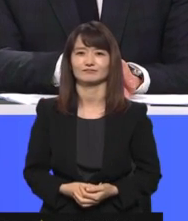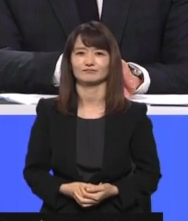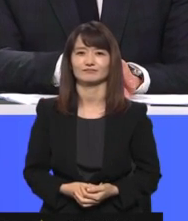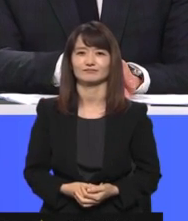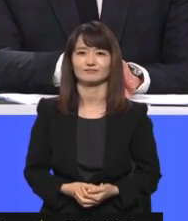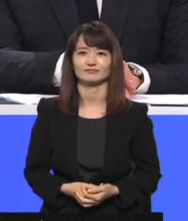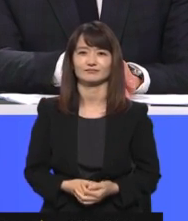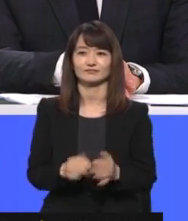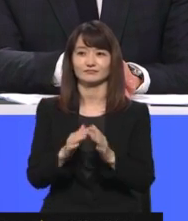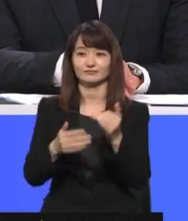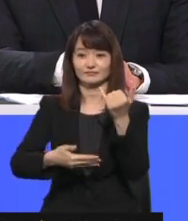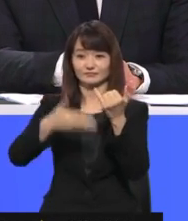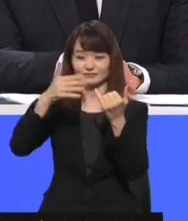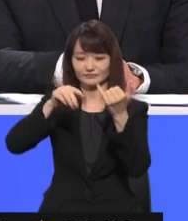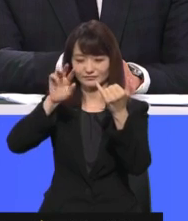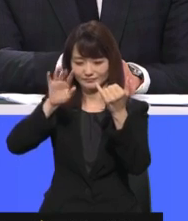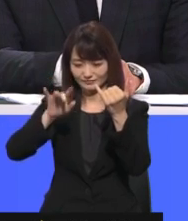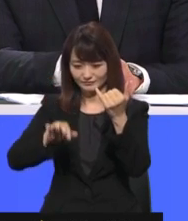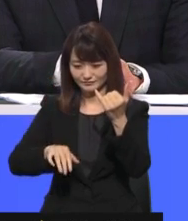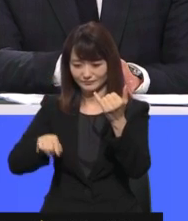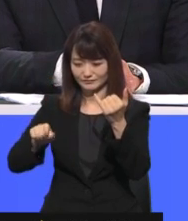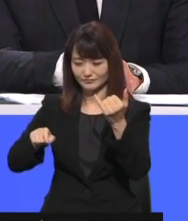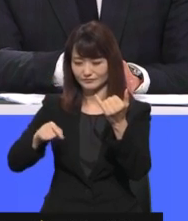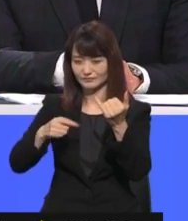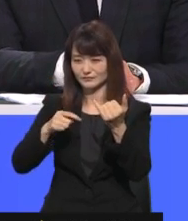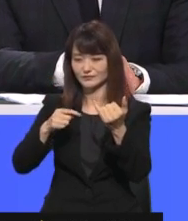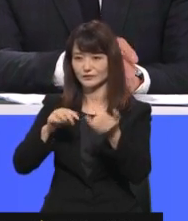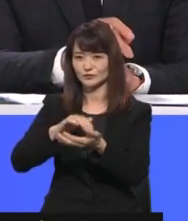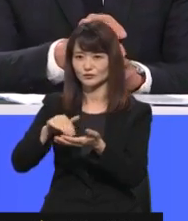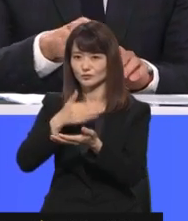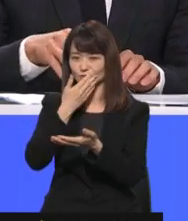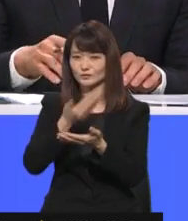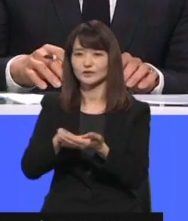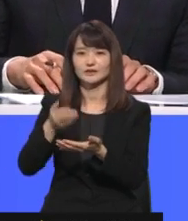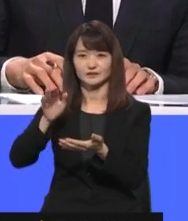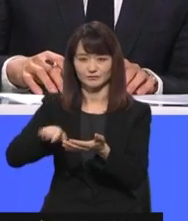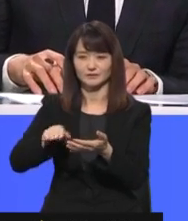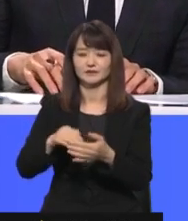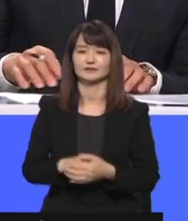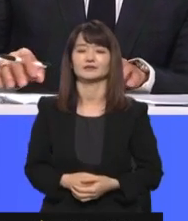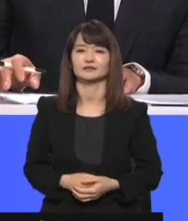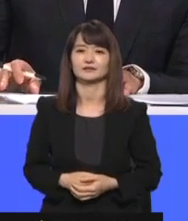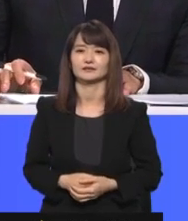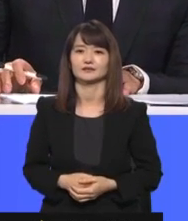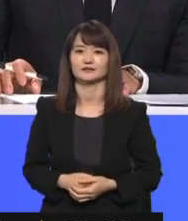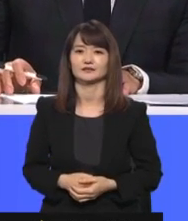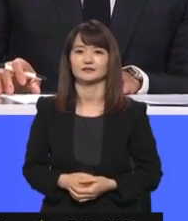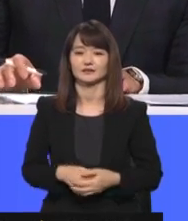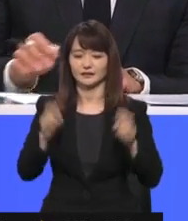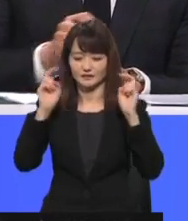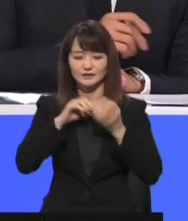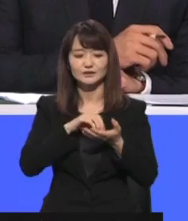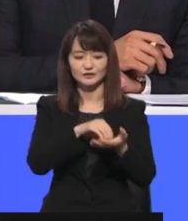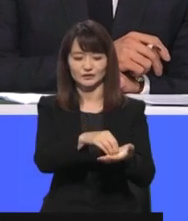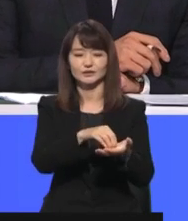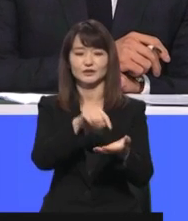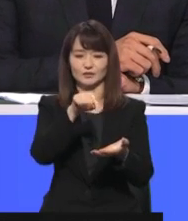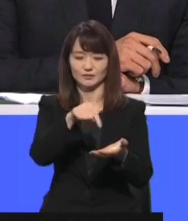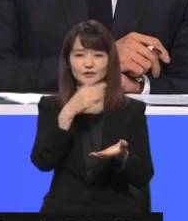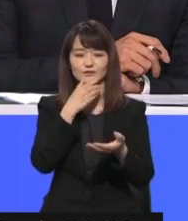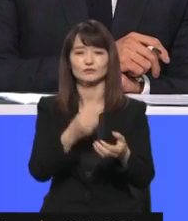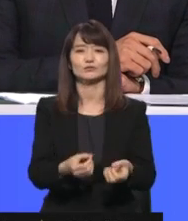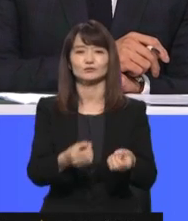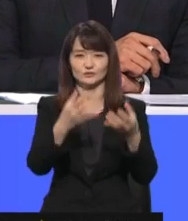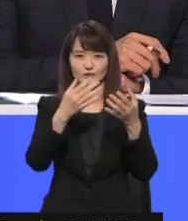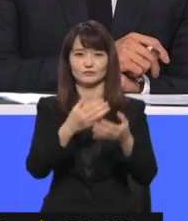사실 유튜브 조회수도 중요하지만 시청률이 중요한데 그래도 유튜브 로봇인 다니까 무엇보다도 취업 축하 드립니다 취업 축하 선물로